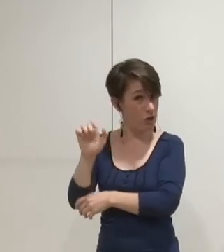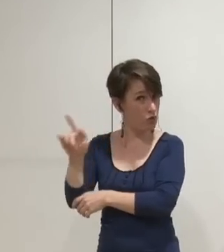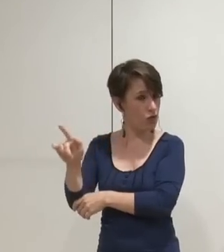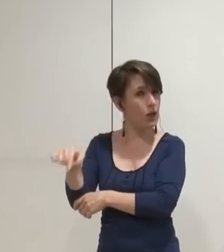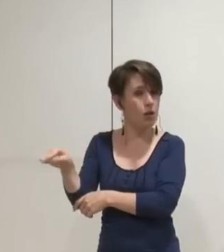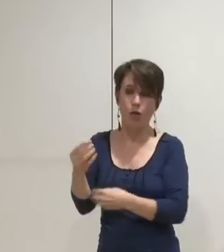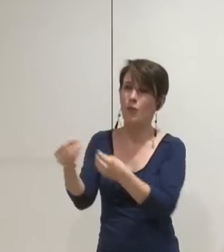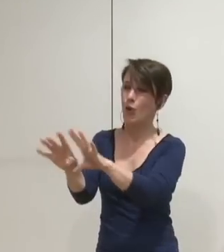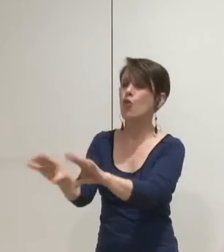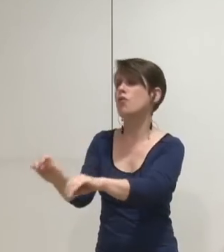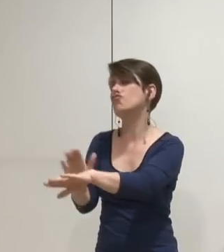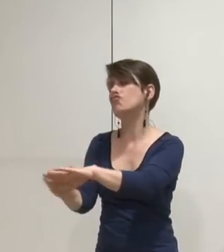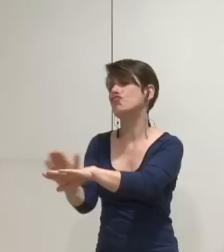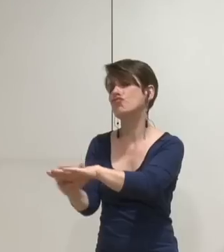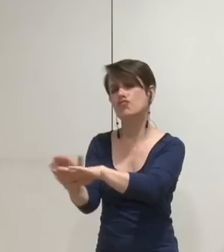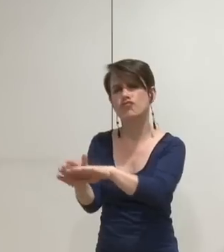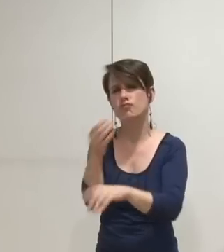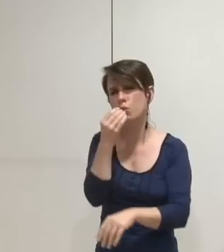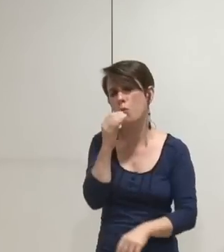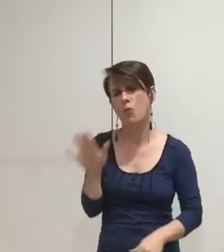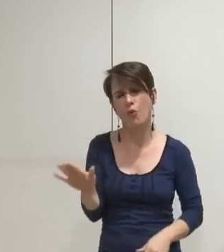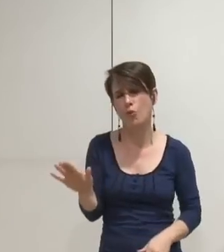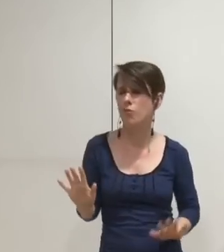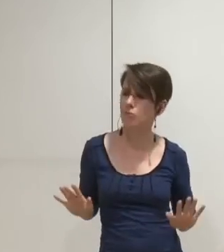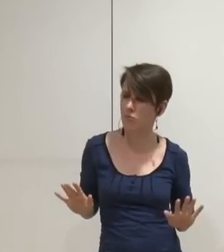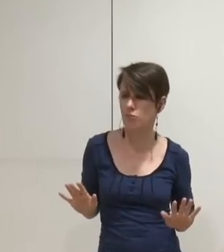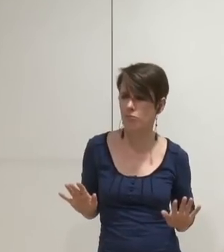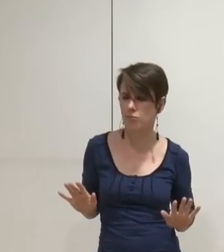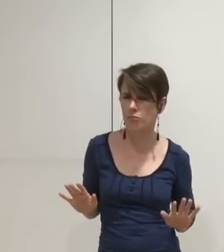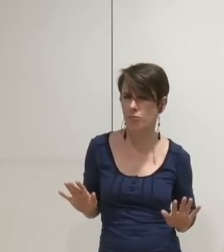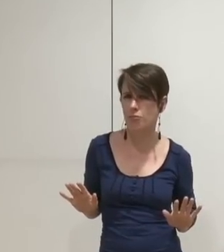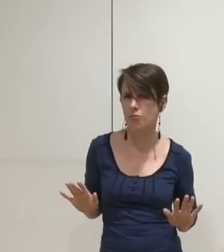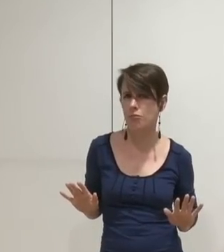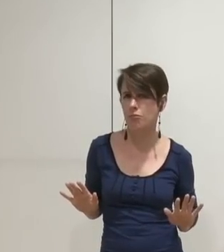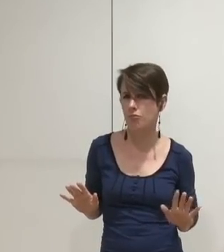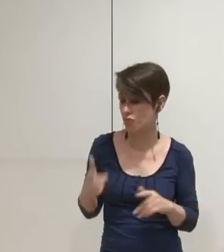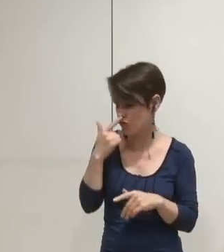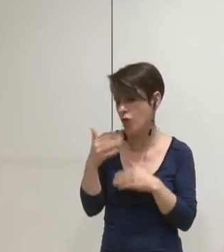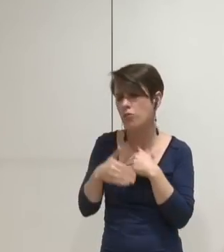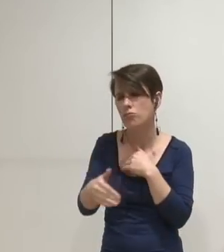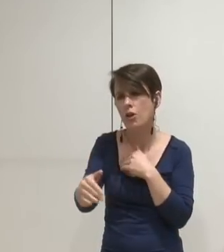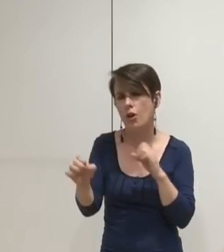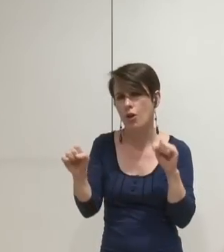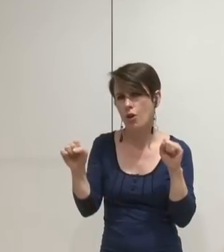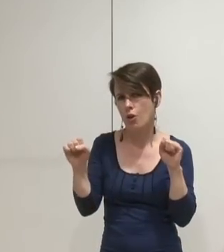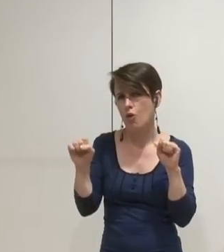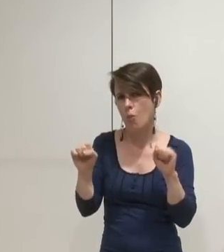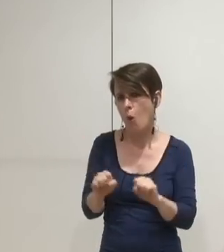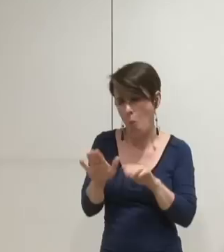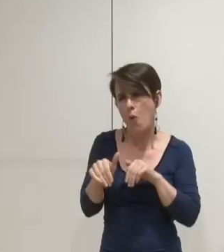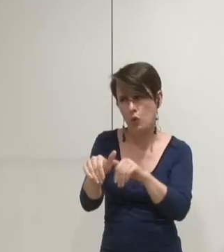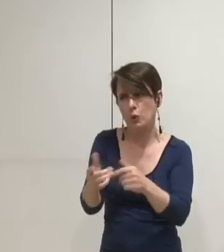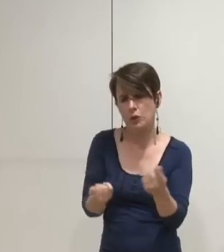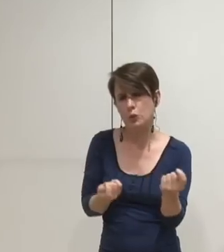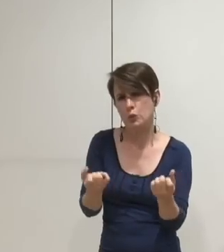le leur faisant penser ainsi que il était encore possible de garder dans le giron du service